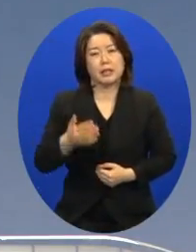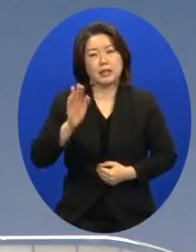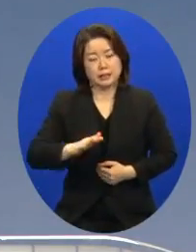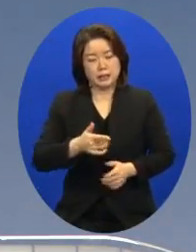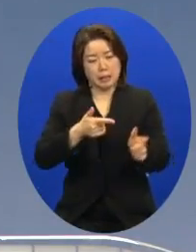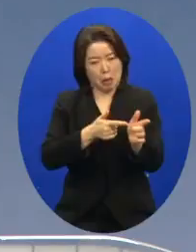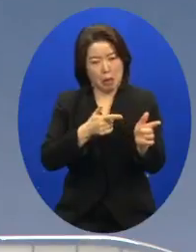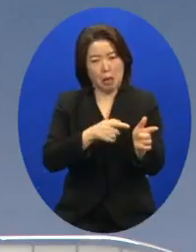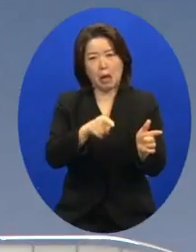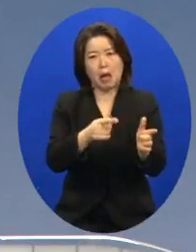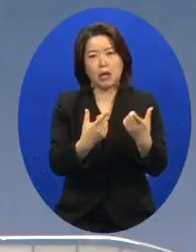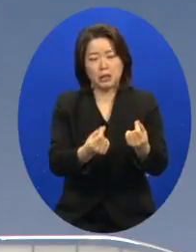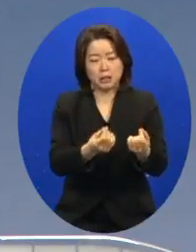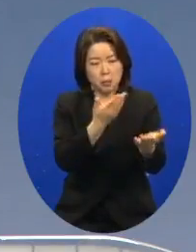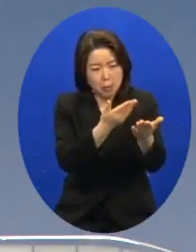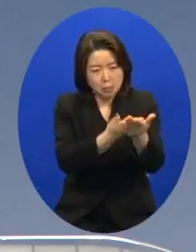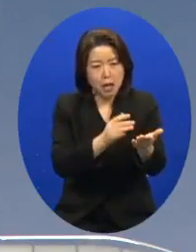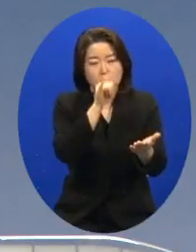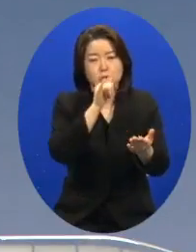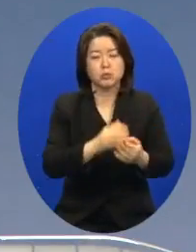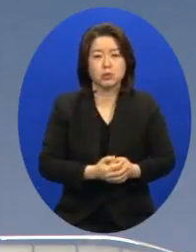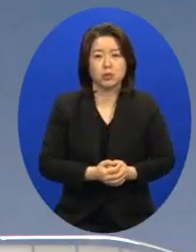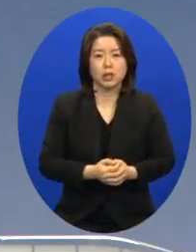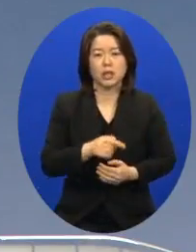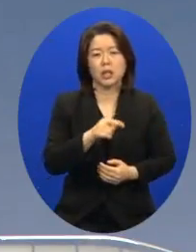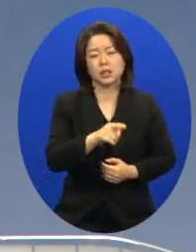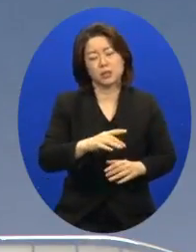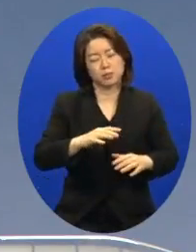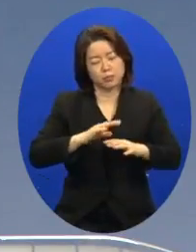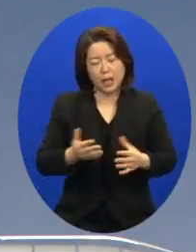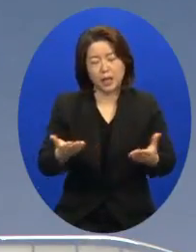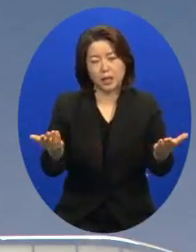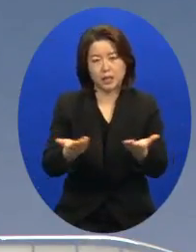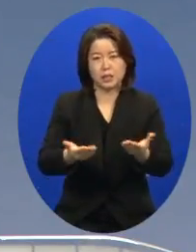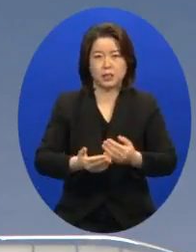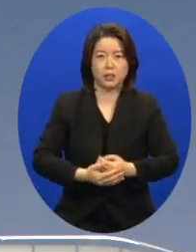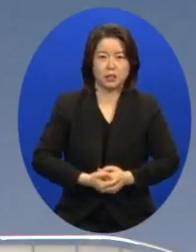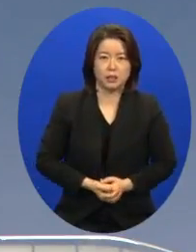동성애는 그렇게 하고 있는 것입니다 그것이 무서운 것인데요